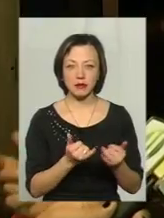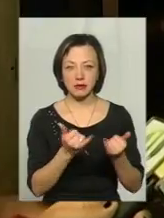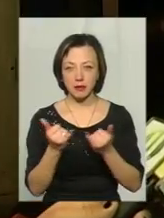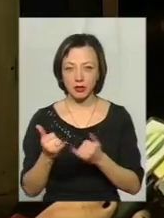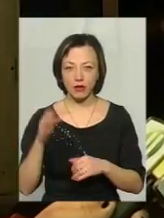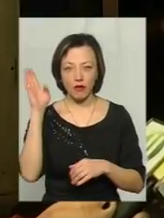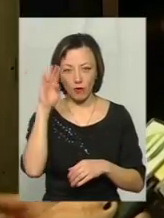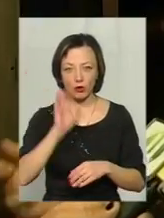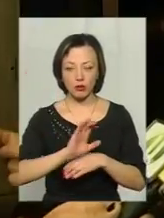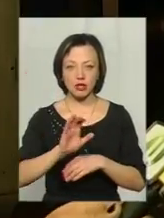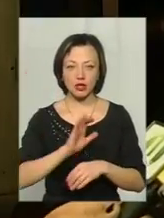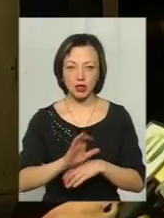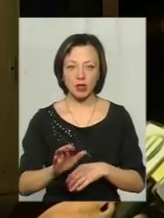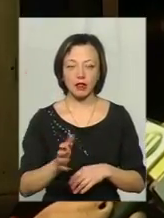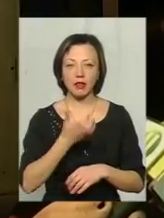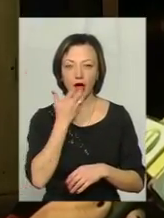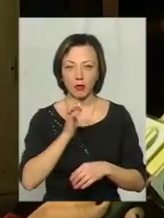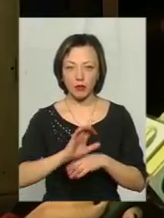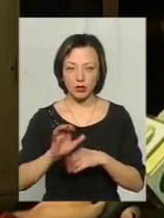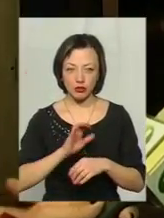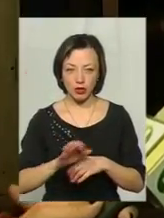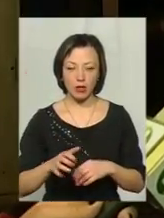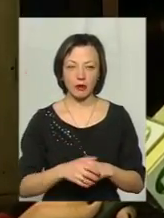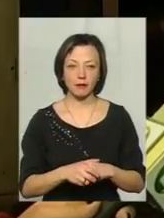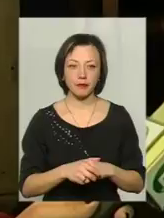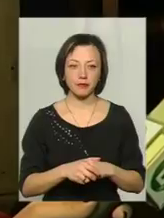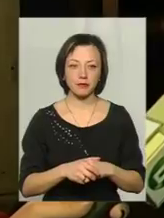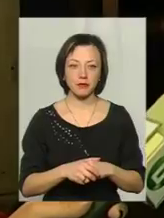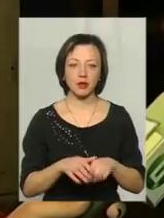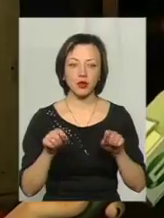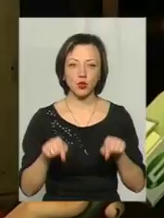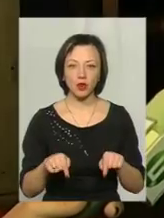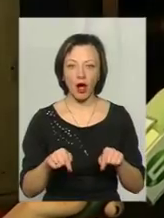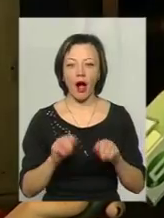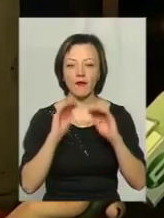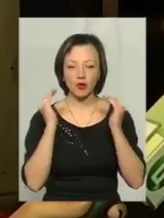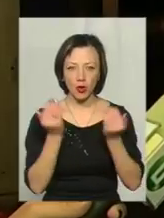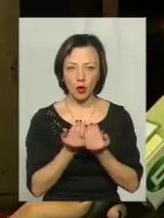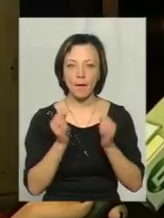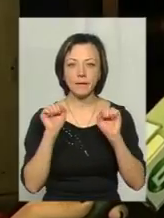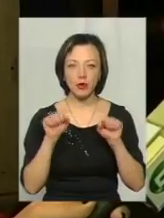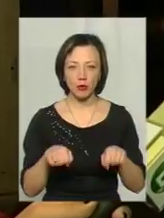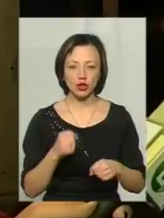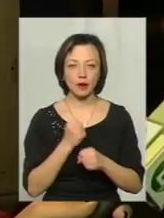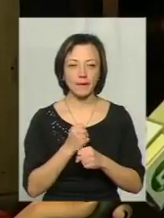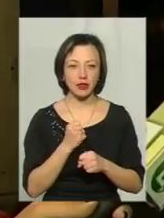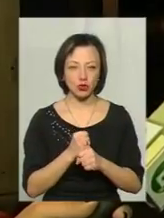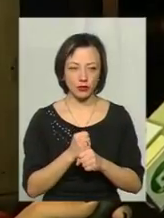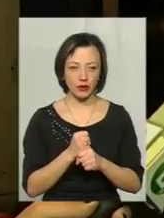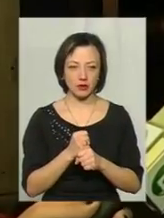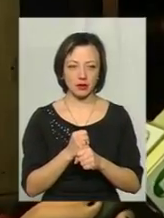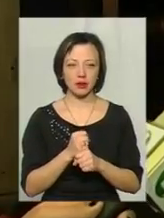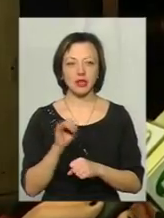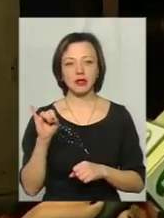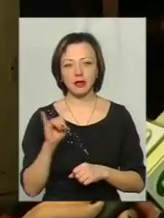енергозабезпечення, водопостачання, теплопостачання. Тобто тут автономно вона може функціонувати і,